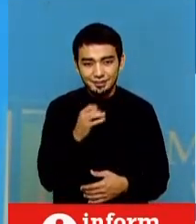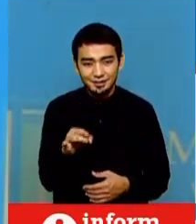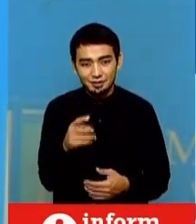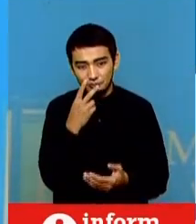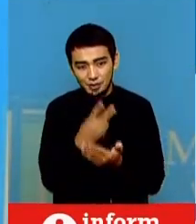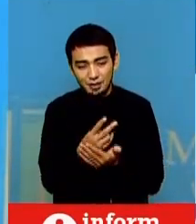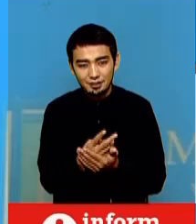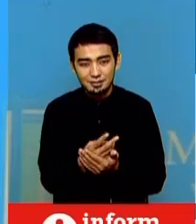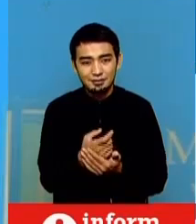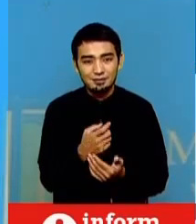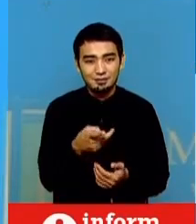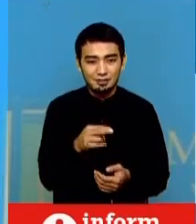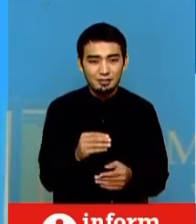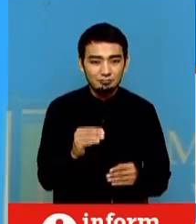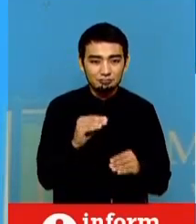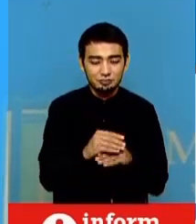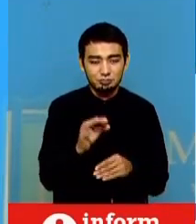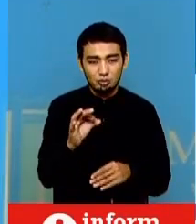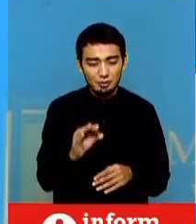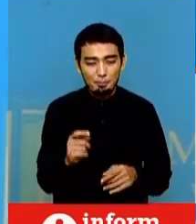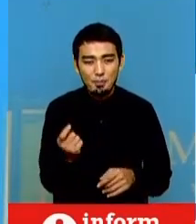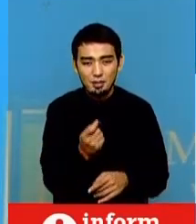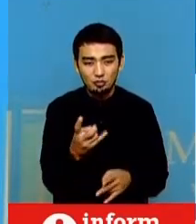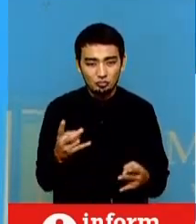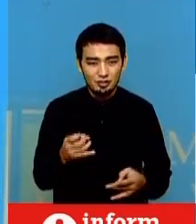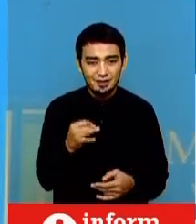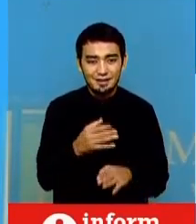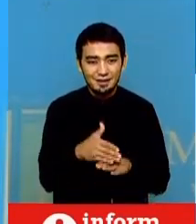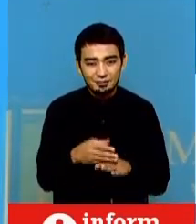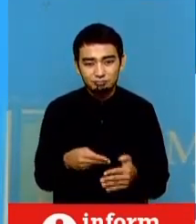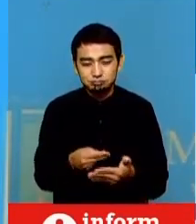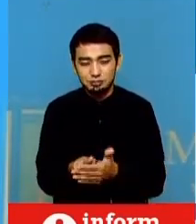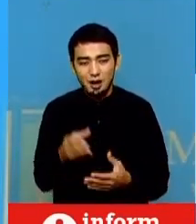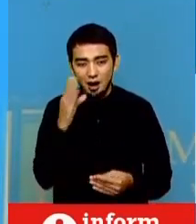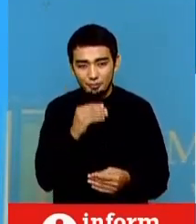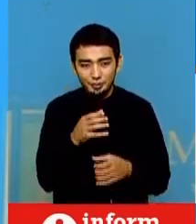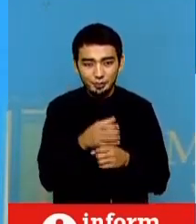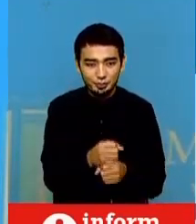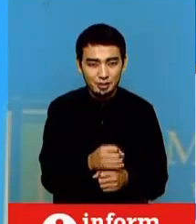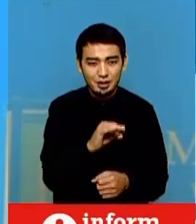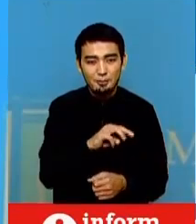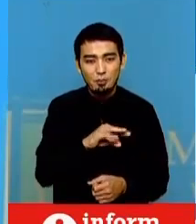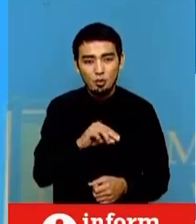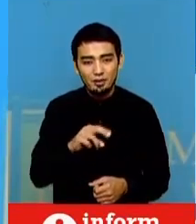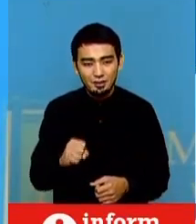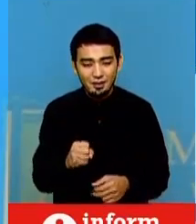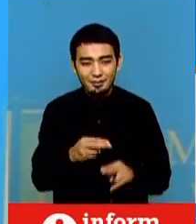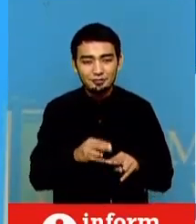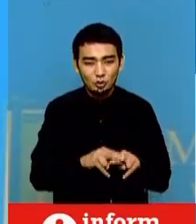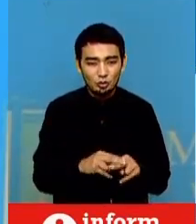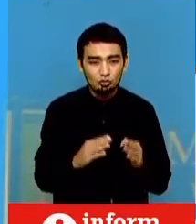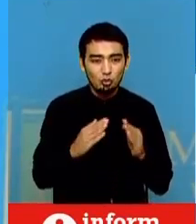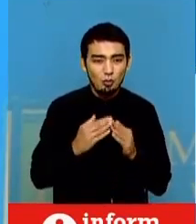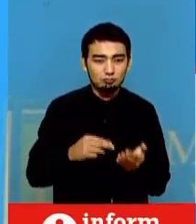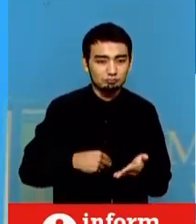представляли собой возможность выплаты кредитов, да, или ипотеки тем людям, которые хотели бы